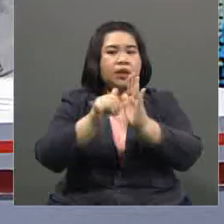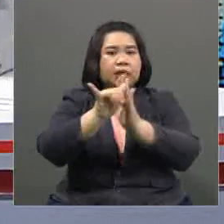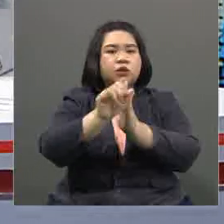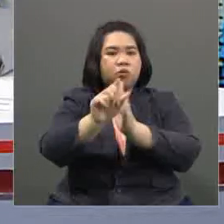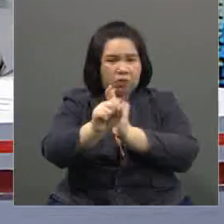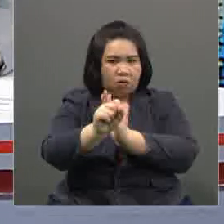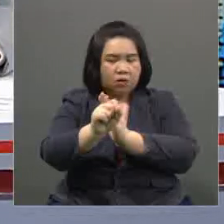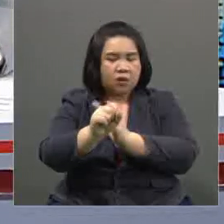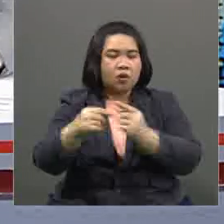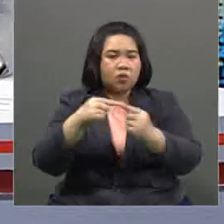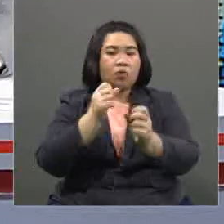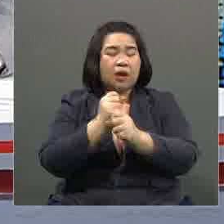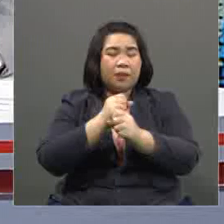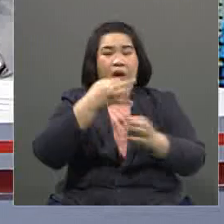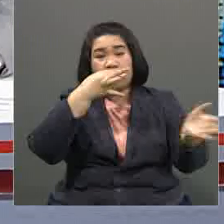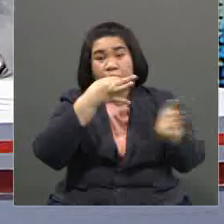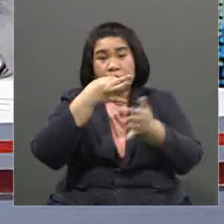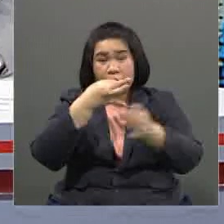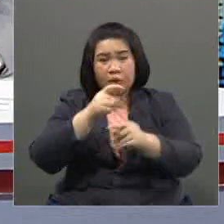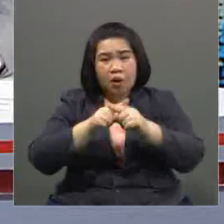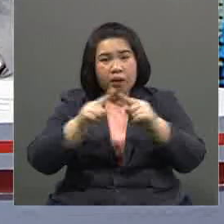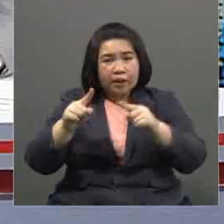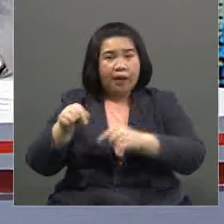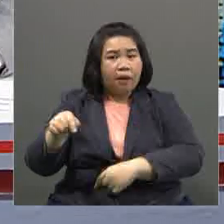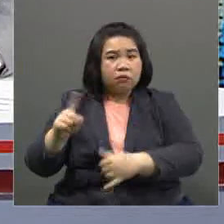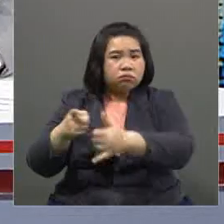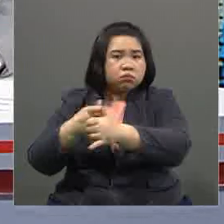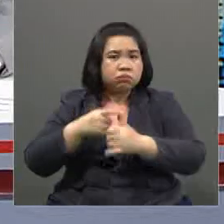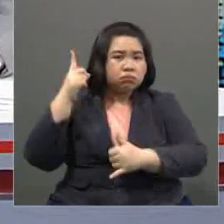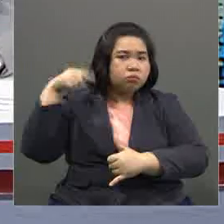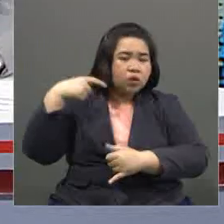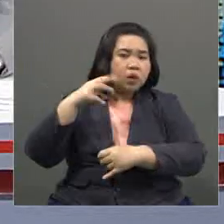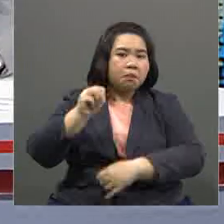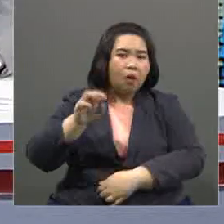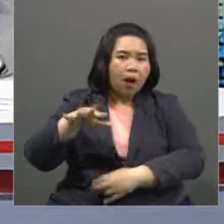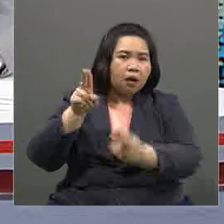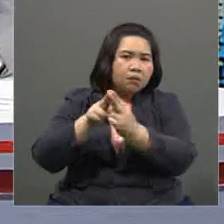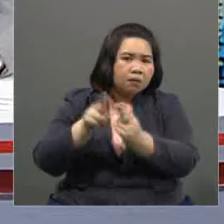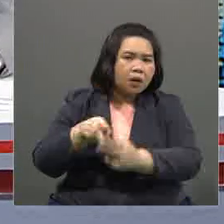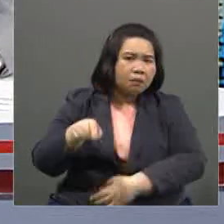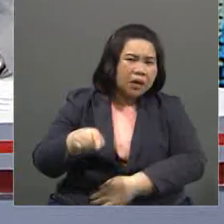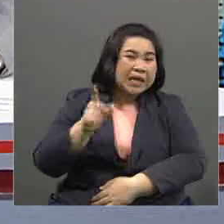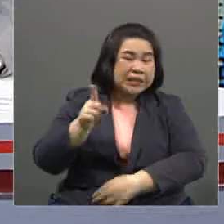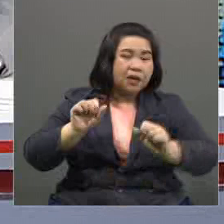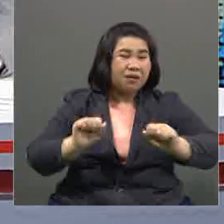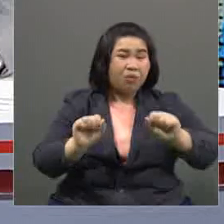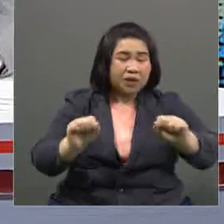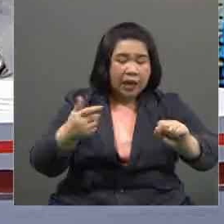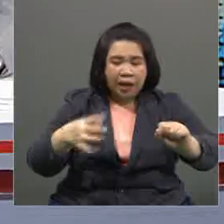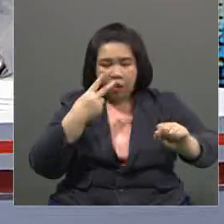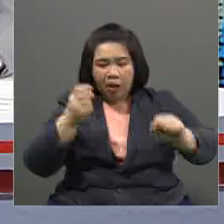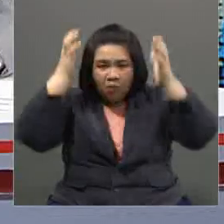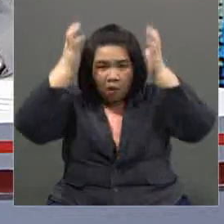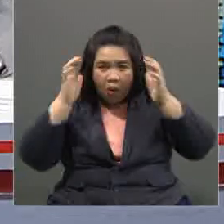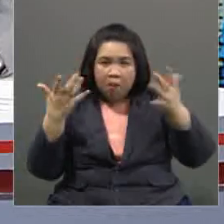ปฏิบัติหน้าที่งานจราจรแต่ว่าไปก่อเหตุกระทำชำเราเด็กนักเรียนหญิงชั้นม 5ค่ะหลังจากที่ไปตรวจจับหมวกกันน็อคแล้วก็มี